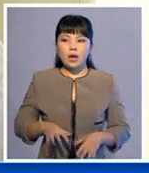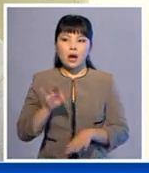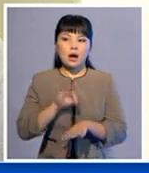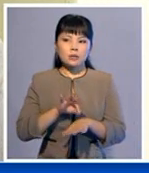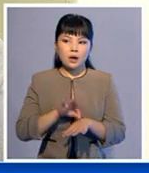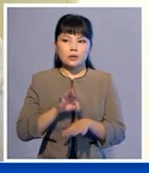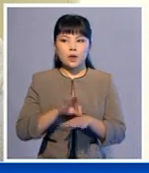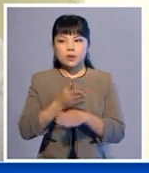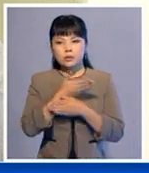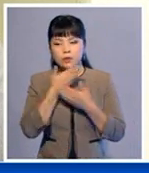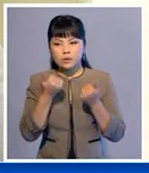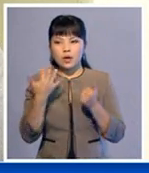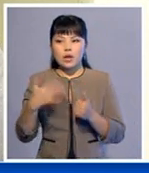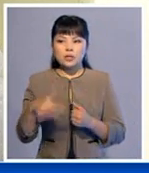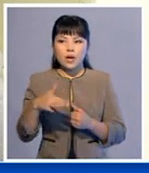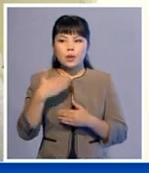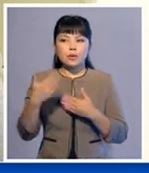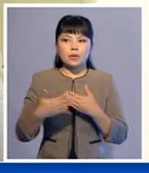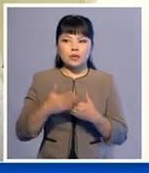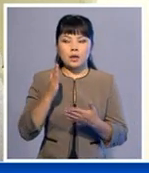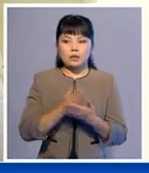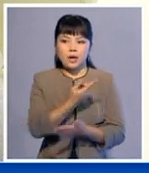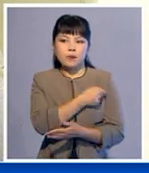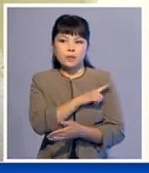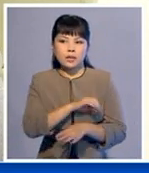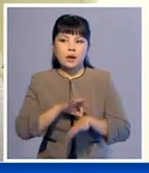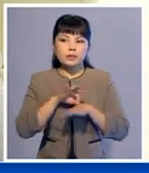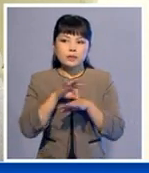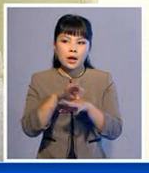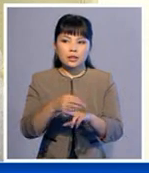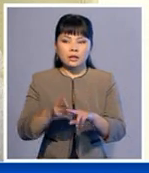ауырмасын, жылына 50-ден астам медициналық қызметті